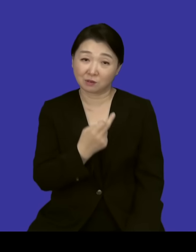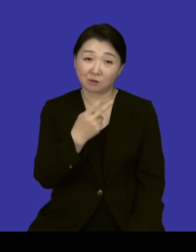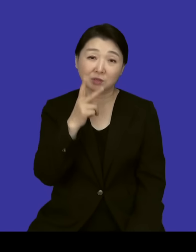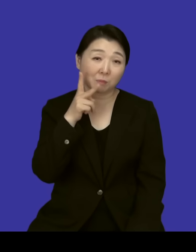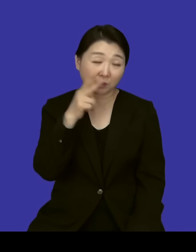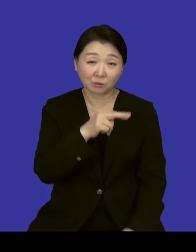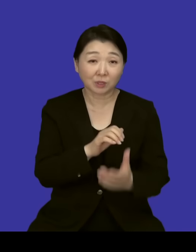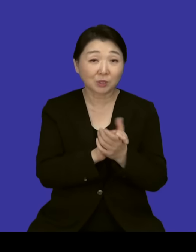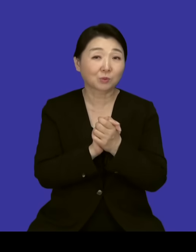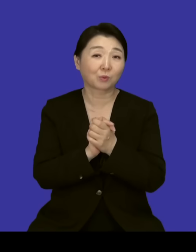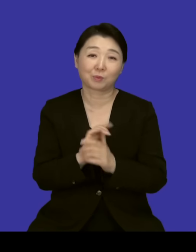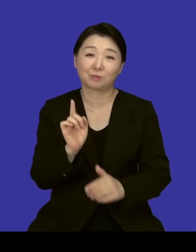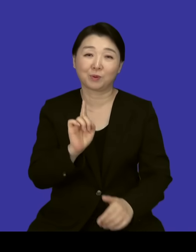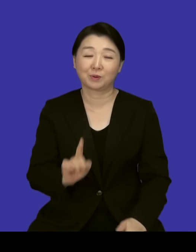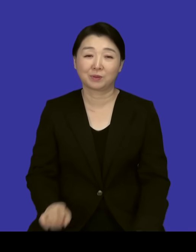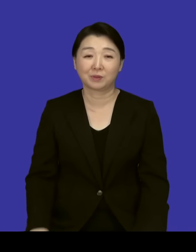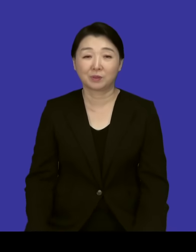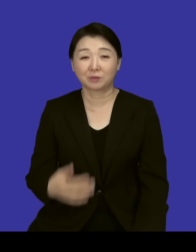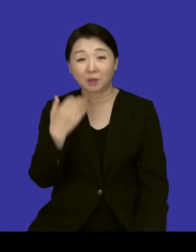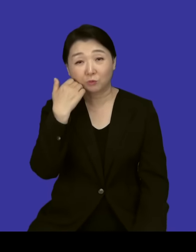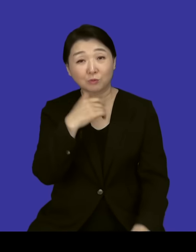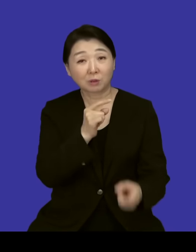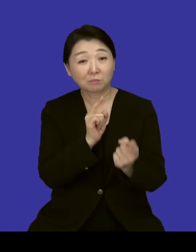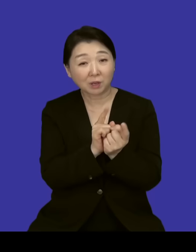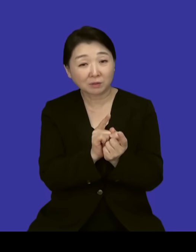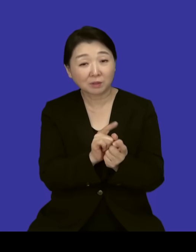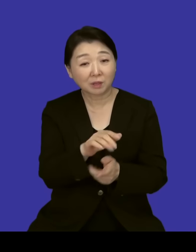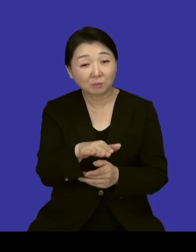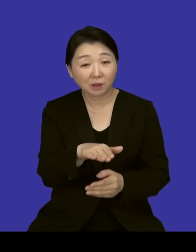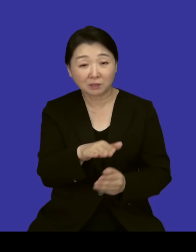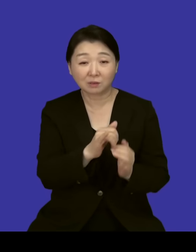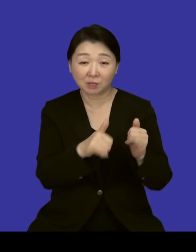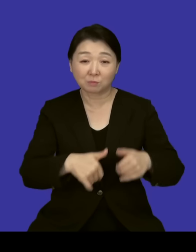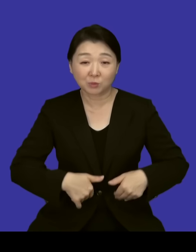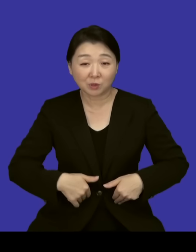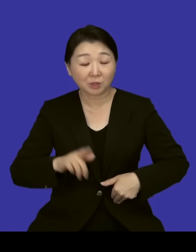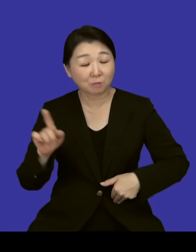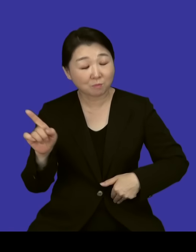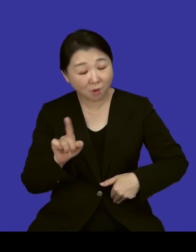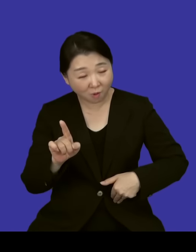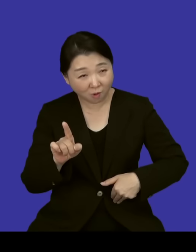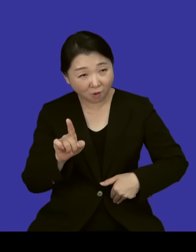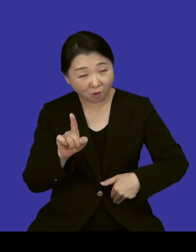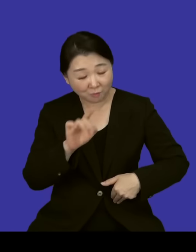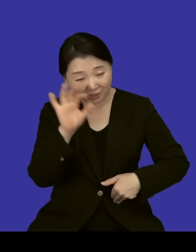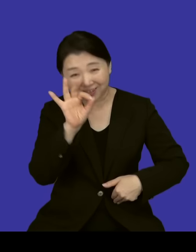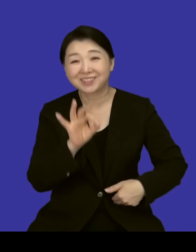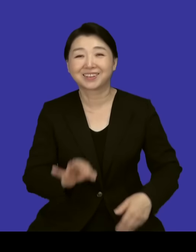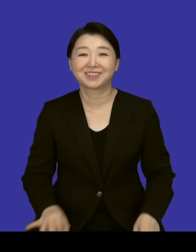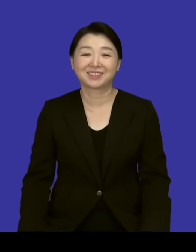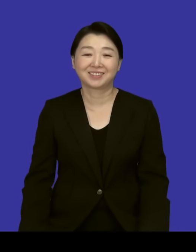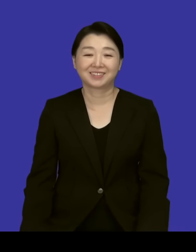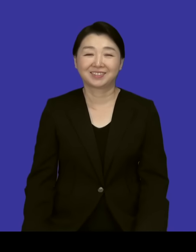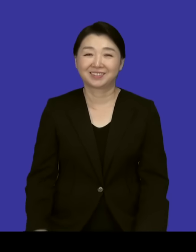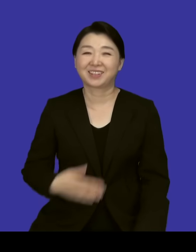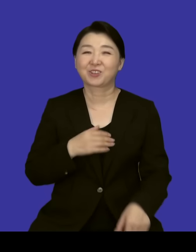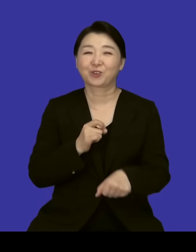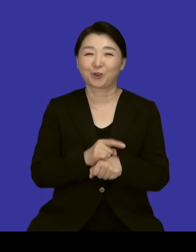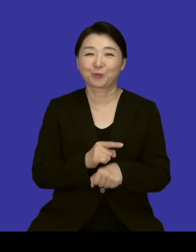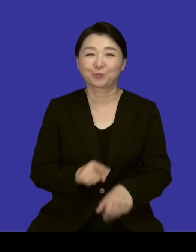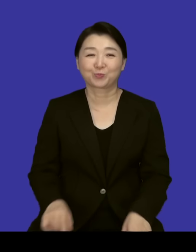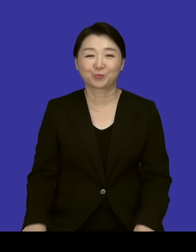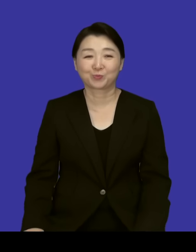끊게 해달라는 기도를 하셨어요. 이렇게 제가 누군가를 만나면 네. 저 사람한테 필요한 게 뭔가를 이렇게 보는 성향이